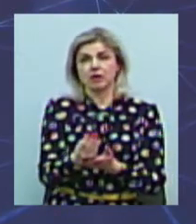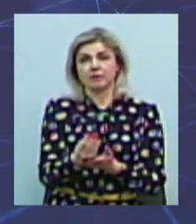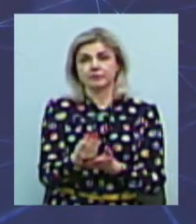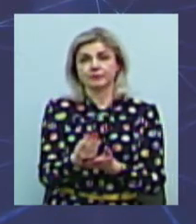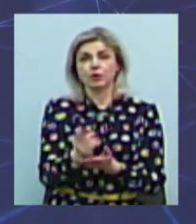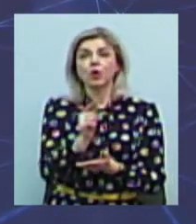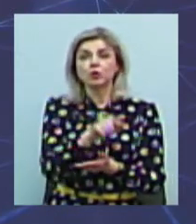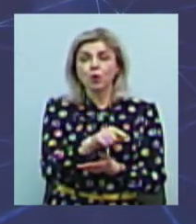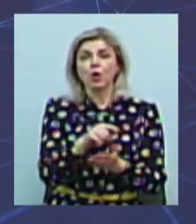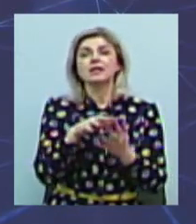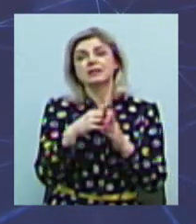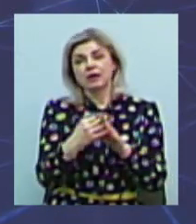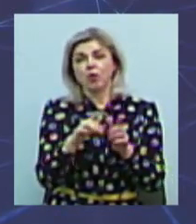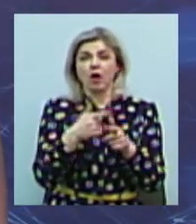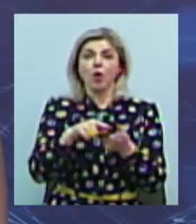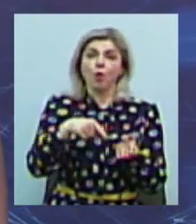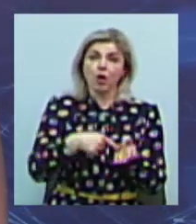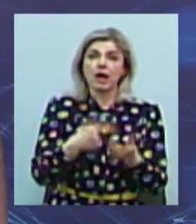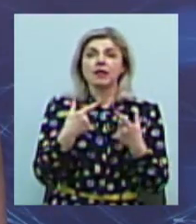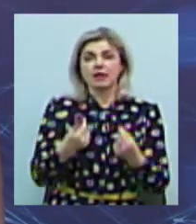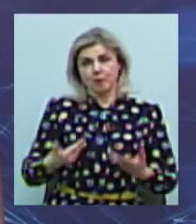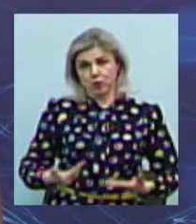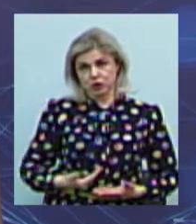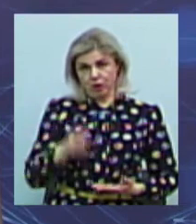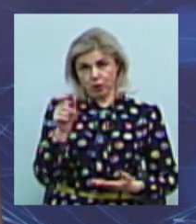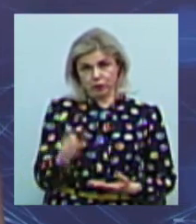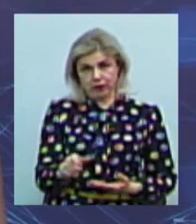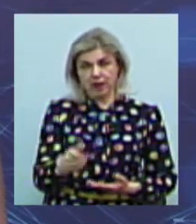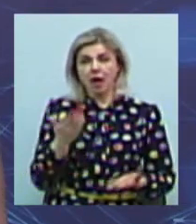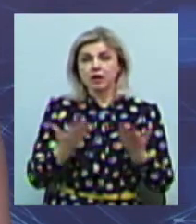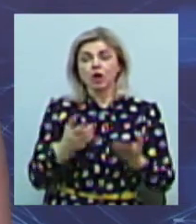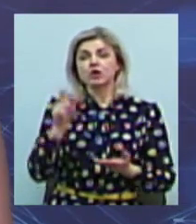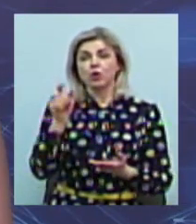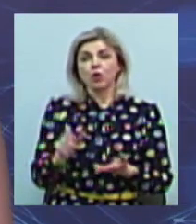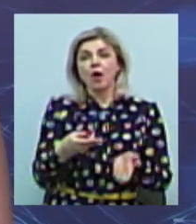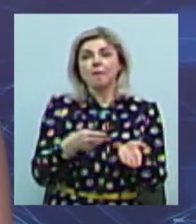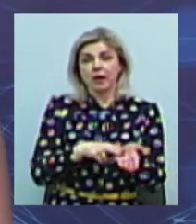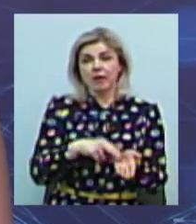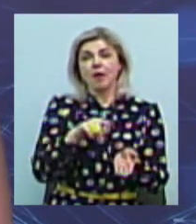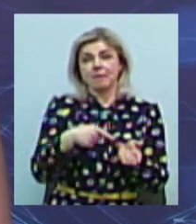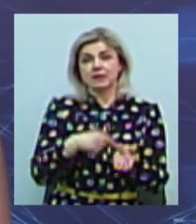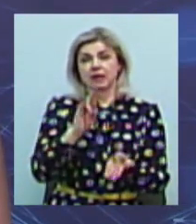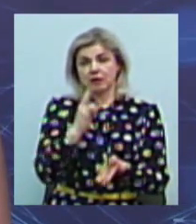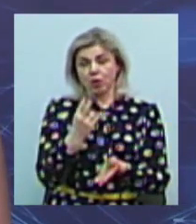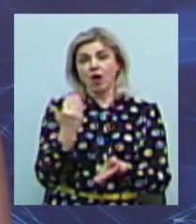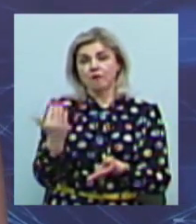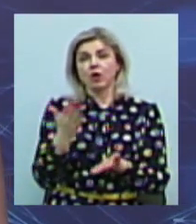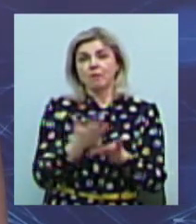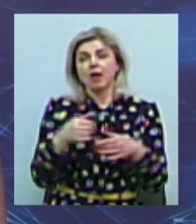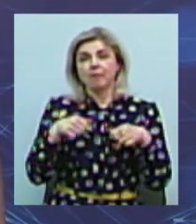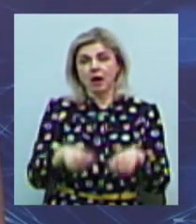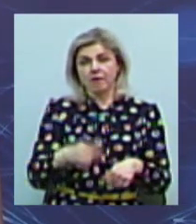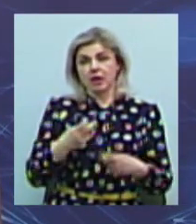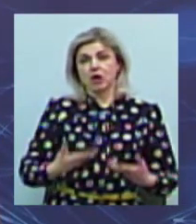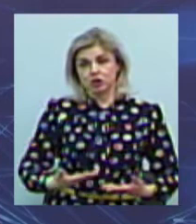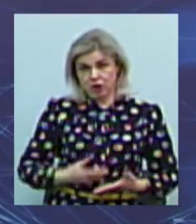сплачує той населений пункт, в якому проживає людина. Якщо людина зареєстрована в місті Миколаєві, вона має право на житло саме в